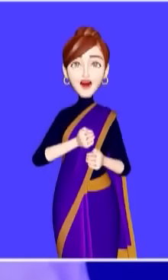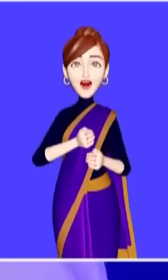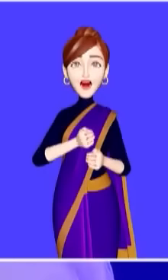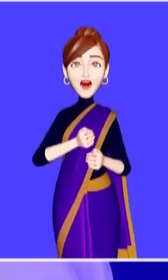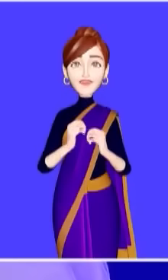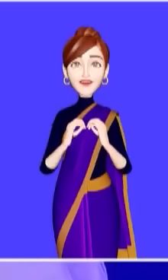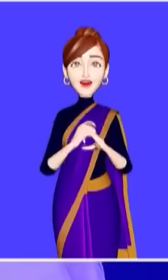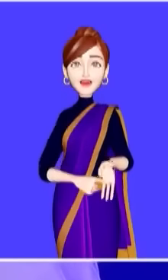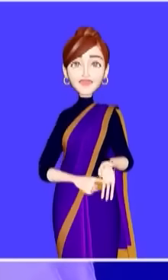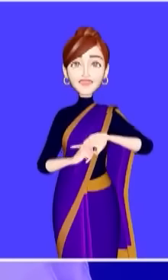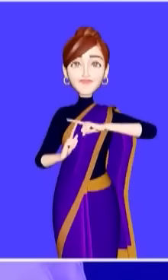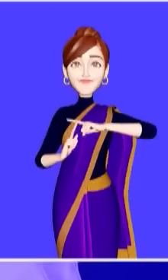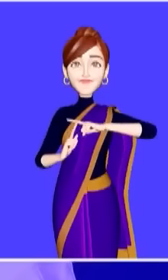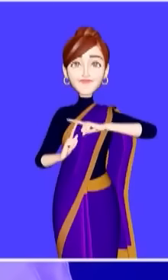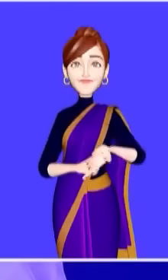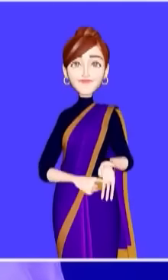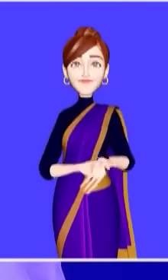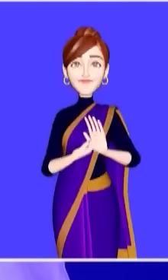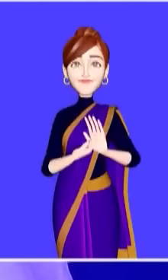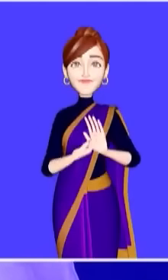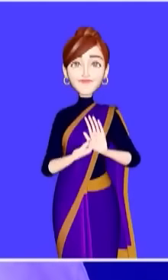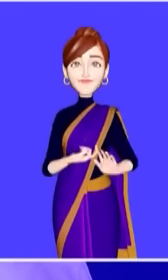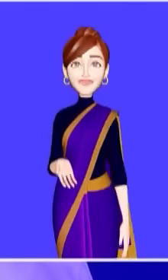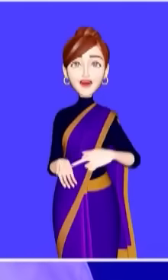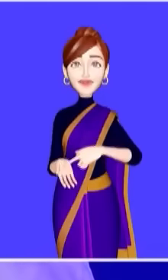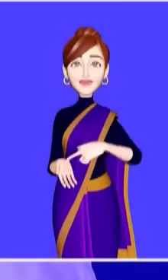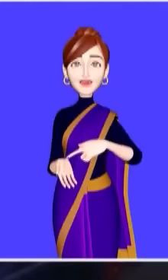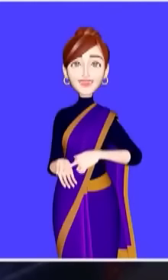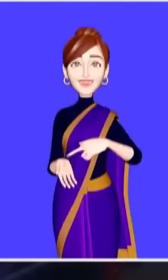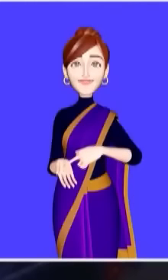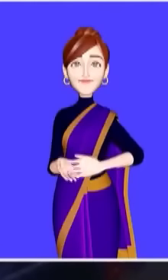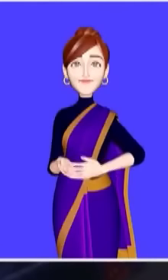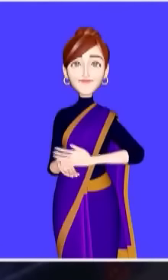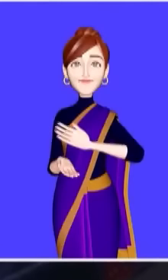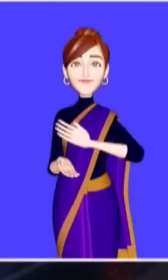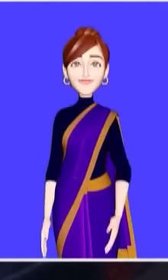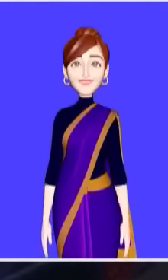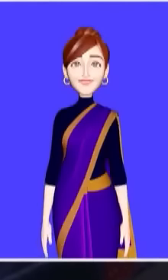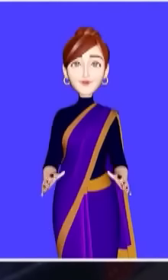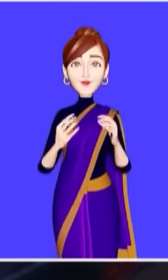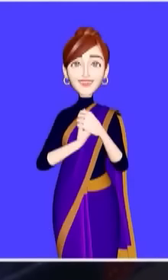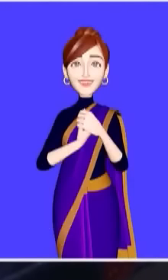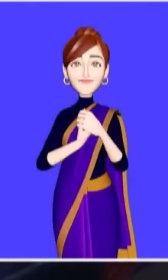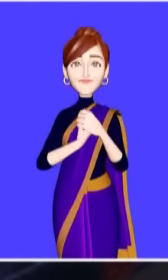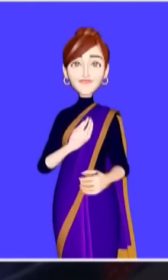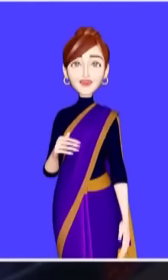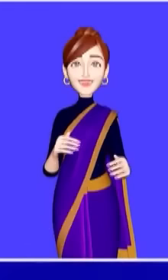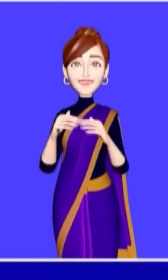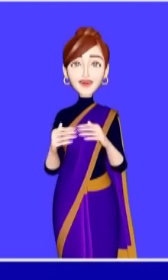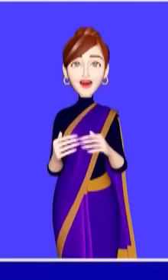चाइल्ड सेफ और फैमिली गाइडेड होना चाहिए। फ्रेंड्स, आज दुनिया